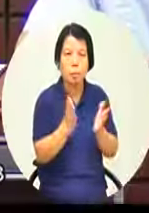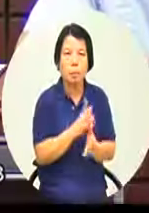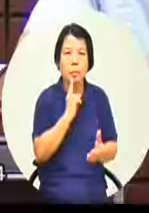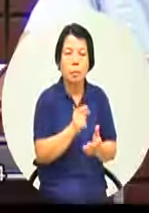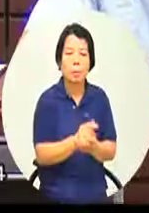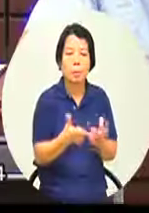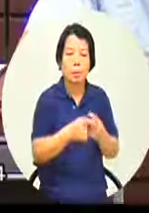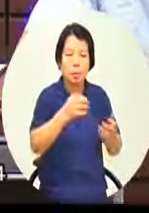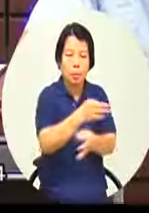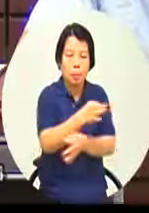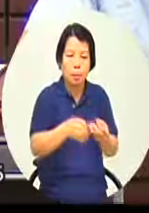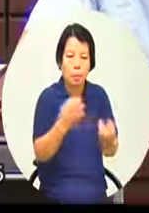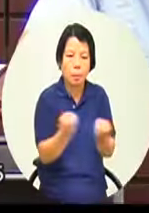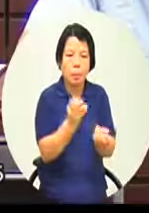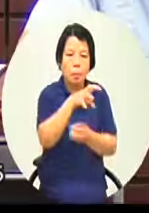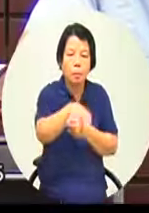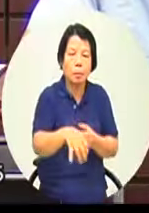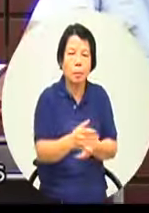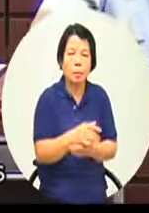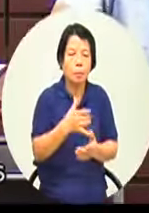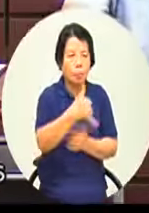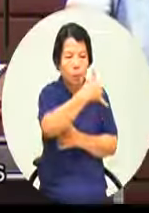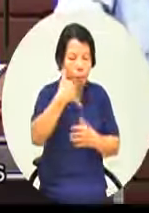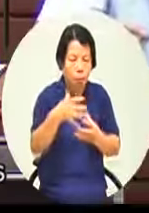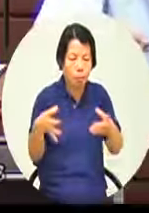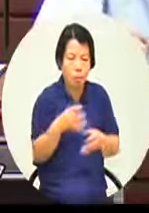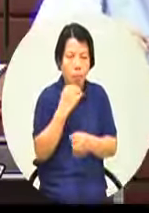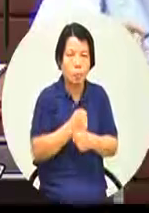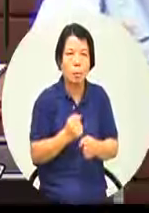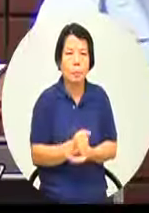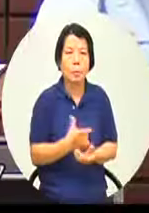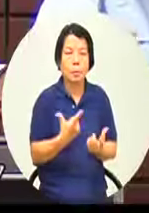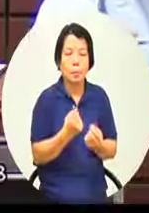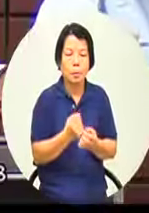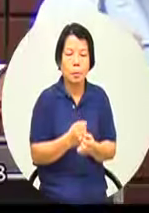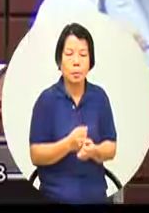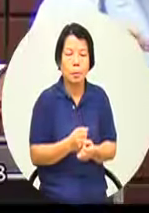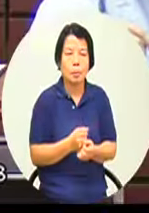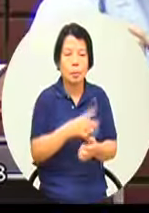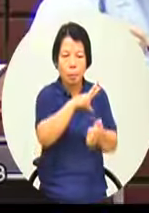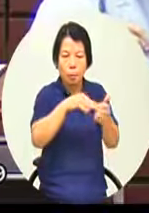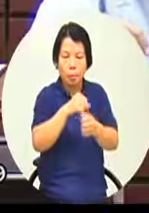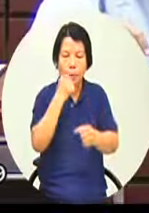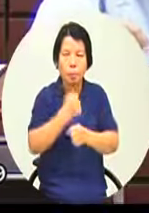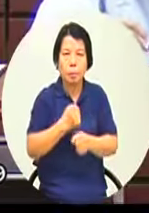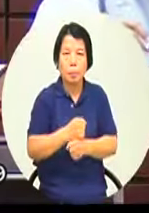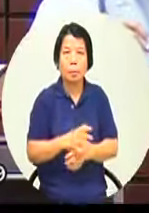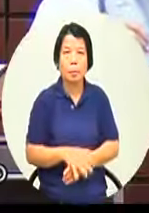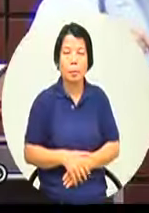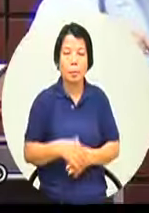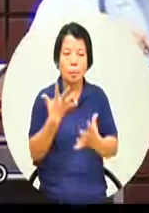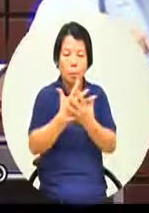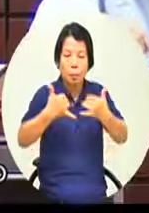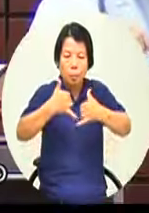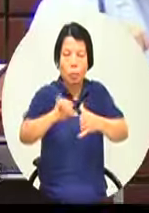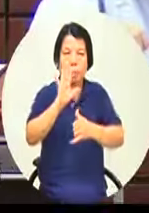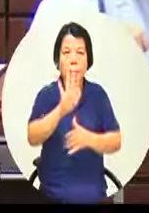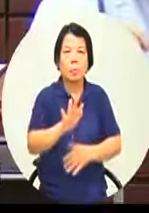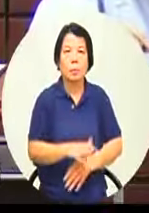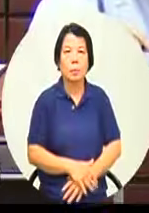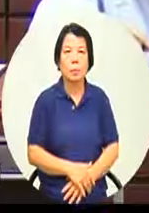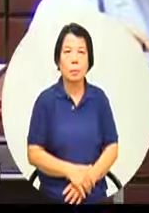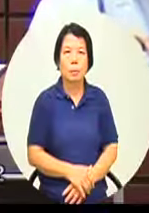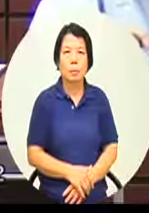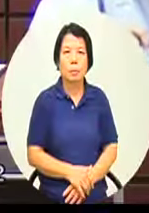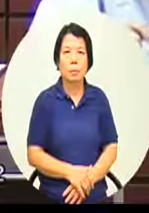个含金花集来联络一下，好唔啦？哦，希望讲啊，小干比较便利。系啊，哦，啊，伫我的网站内面来讲，好